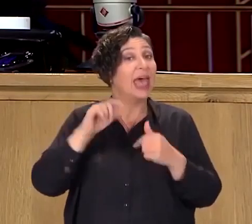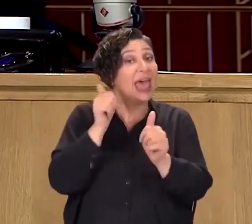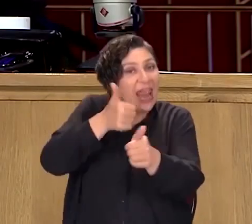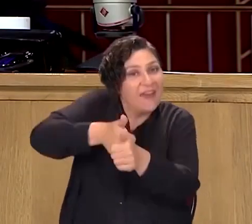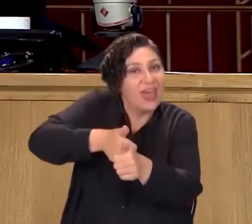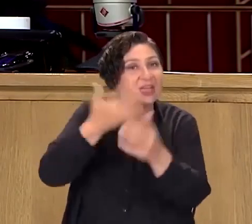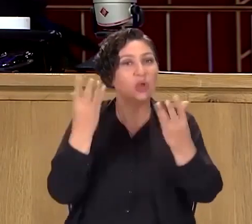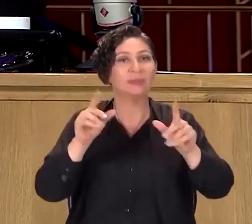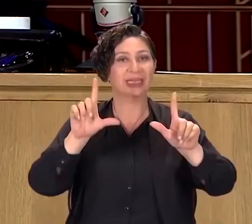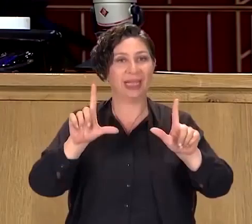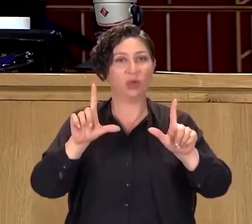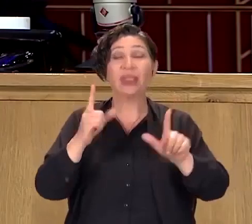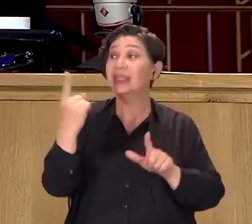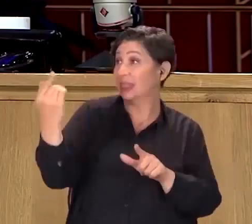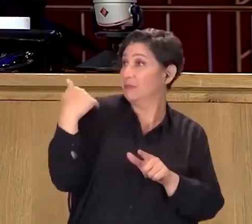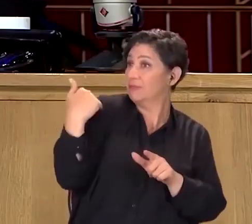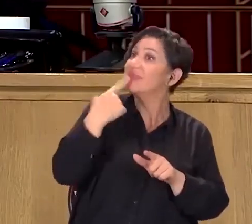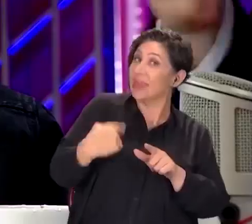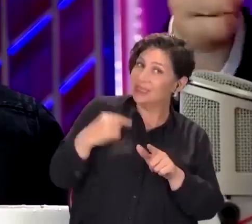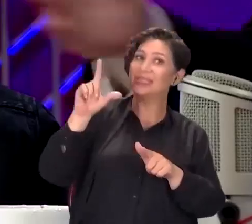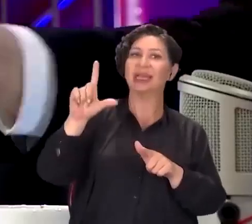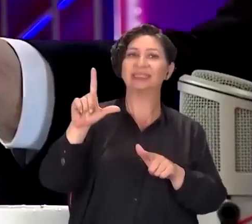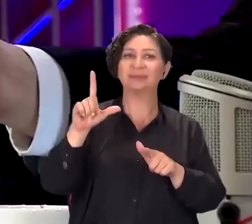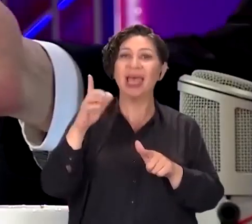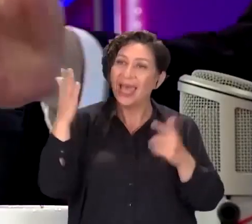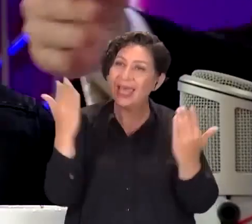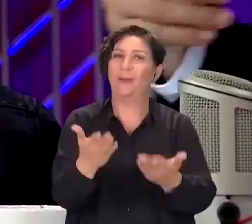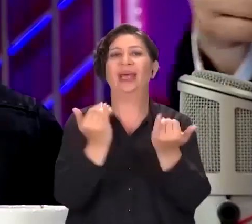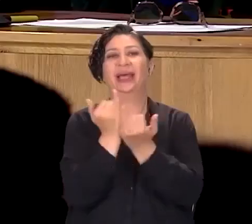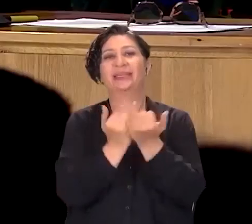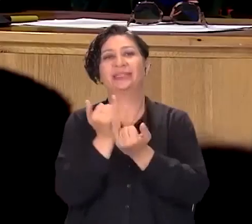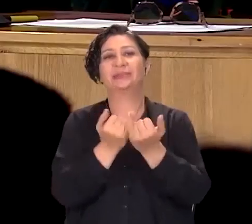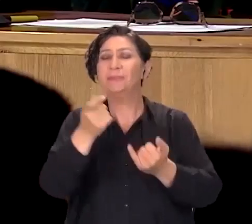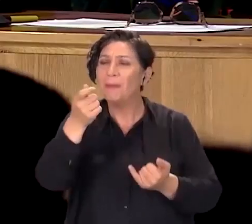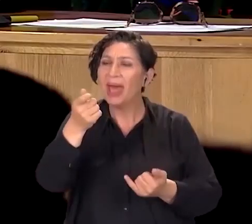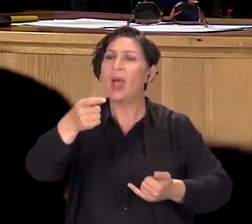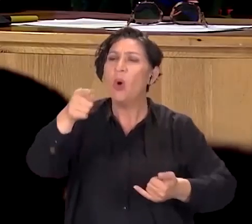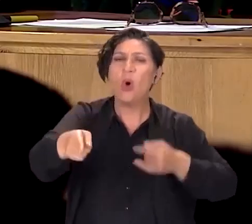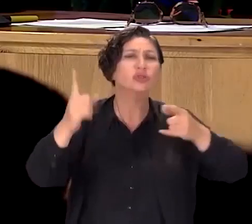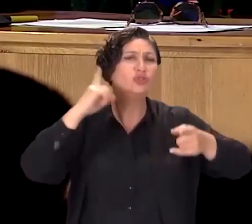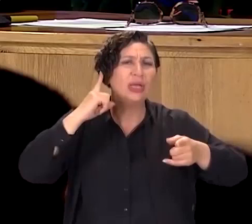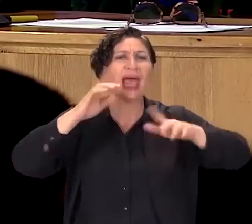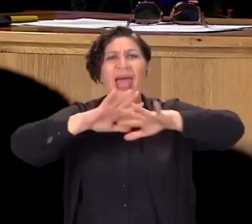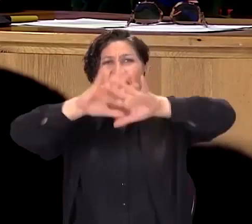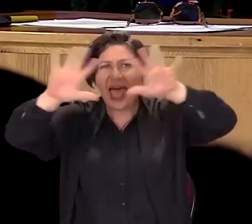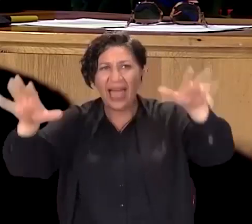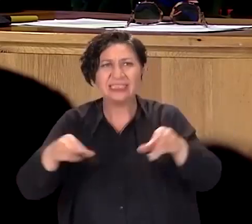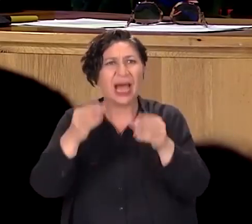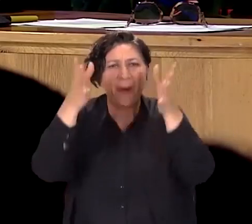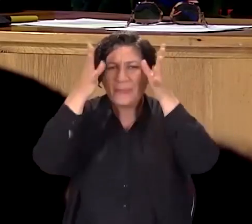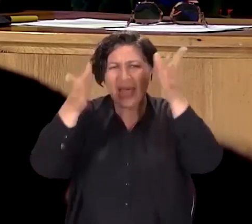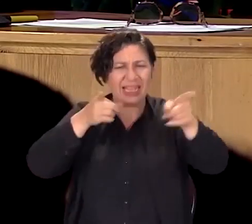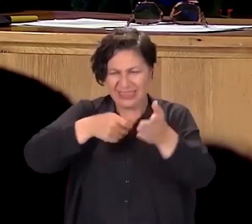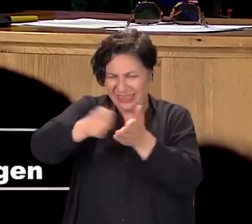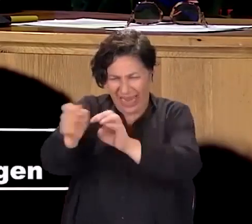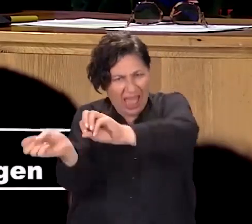referans olması gerekiyor. Yani evet, demeleri gerekiyor ki ebe birader, parayı, pulu, şöhreti, bütün bu